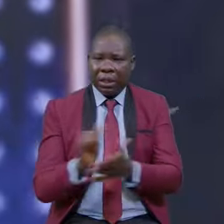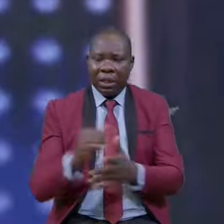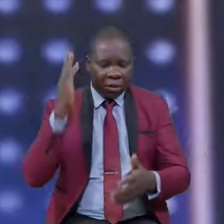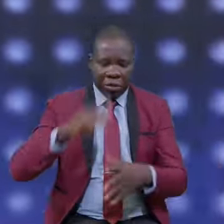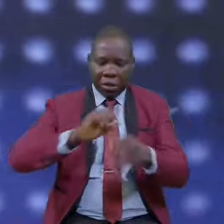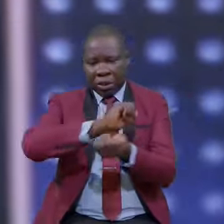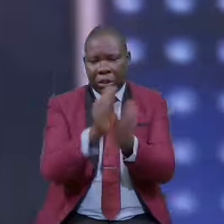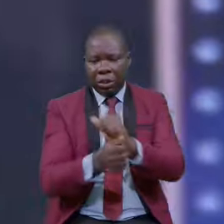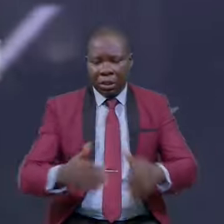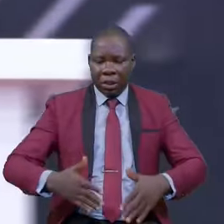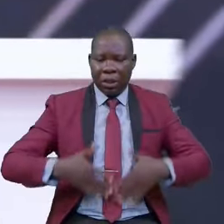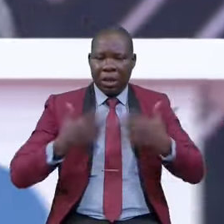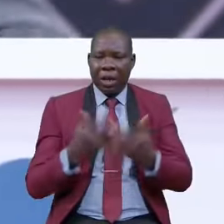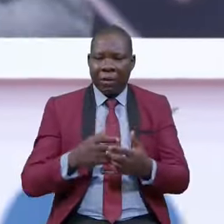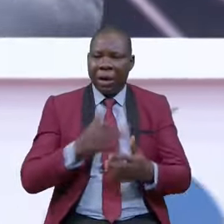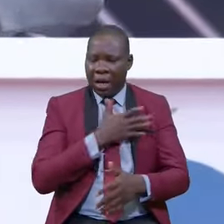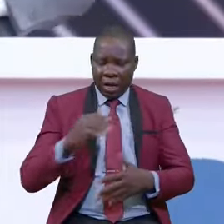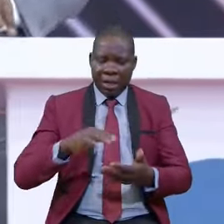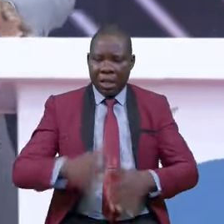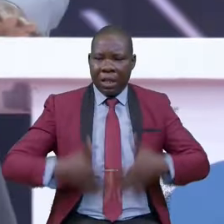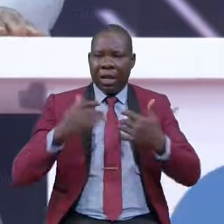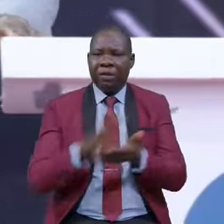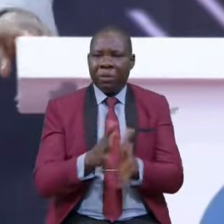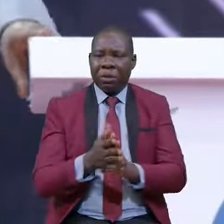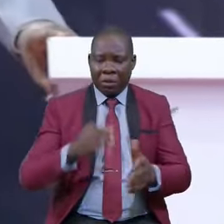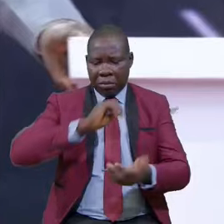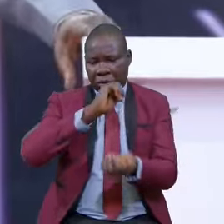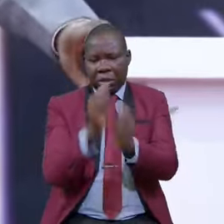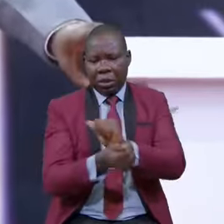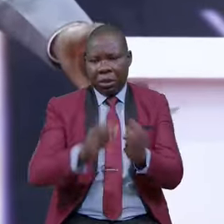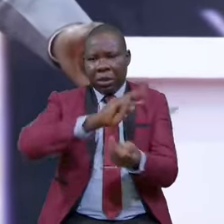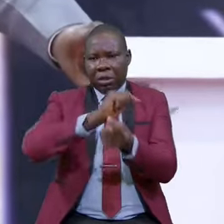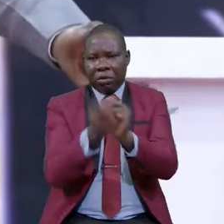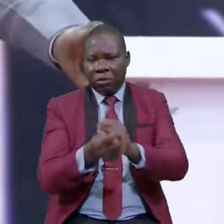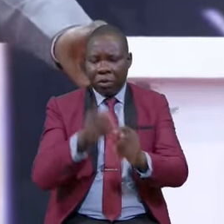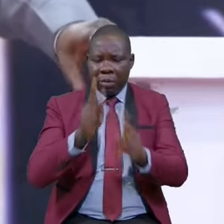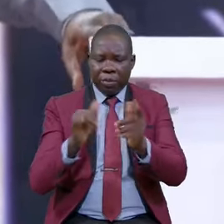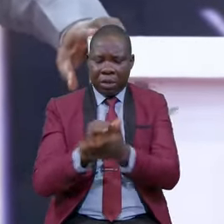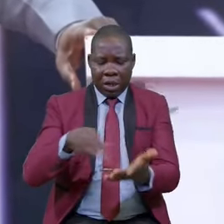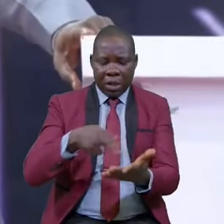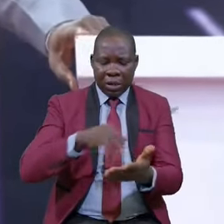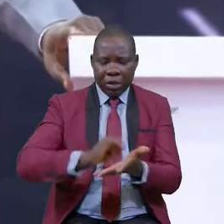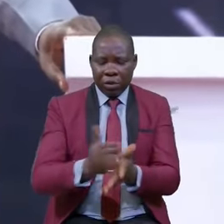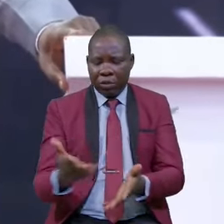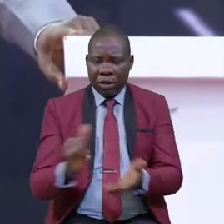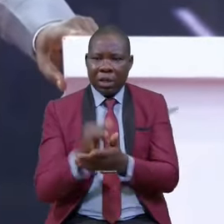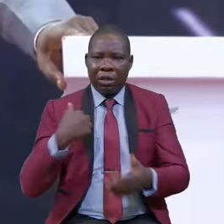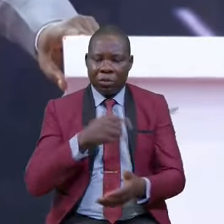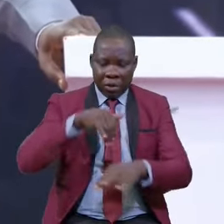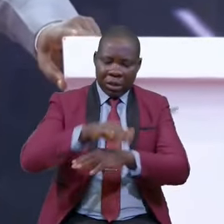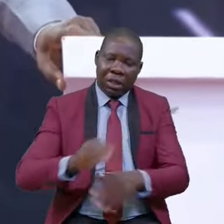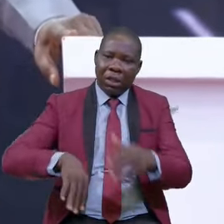vies étaient transformées. The people there, les gens qui étaient là-bas, qui ont lu ces choses qu'on envoyait et dont les vies étaient